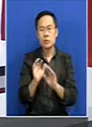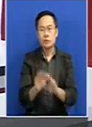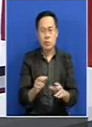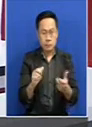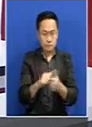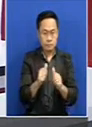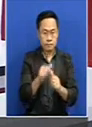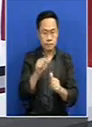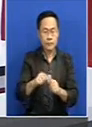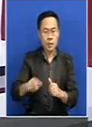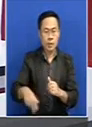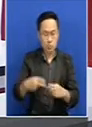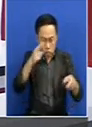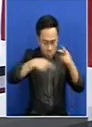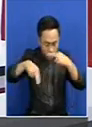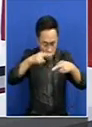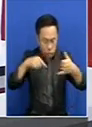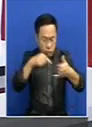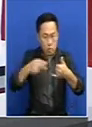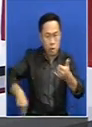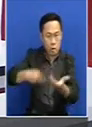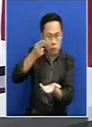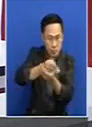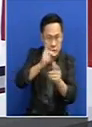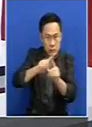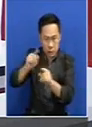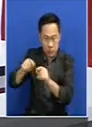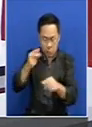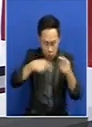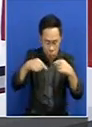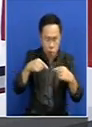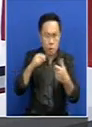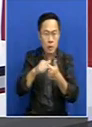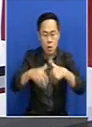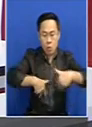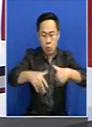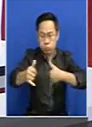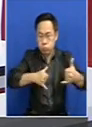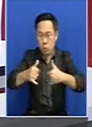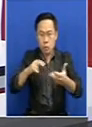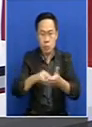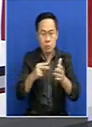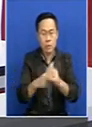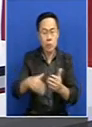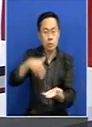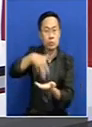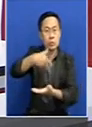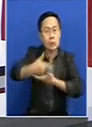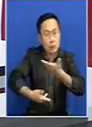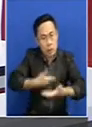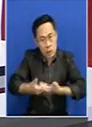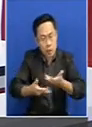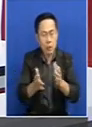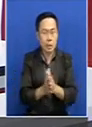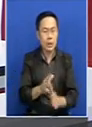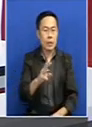ากย้ำเรื่องของการเข้มงวดนะคะเพราะว่าถ้าเราจะไปสถานที่ที่เป็นสาธารณะจะเห็นเลยนะคะว่าห้างสรรพสินค้า